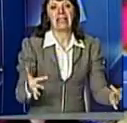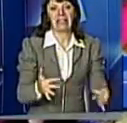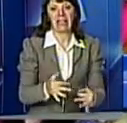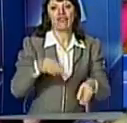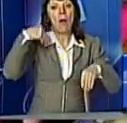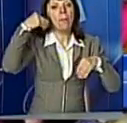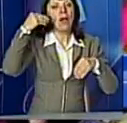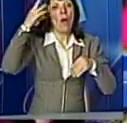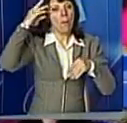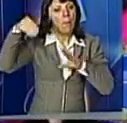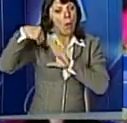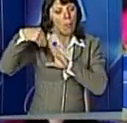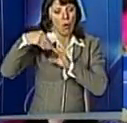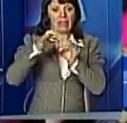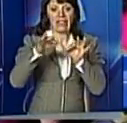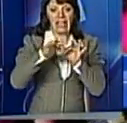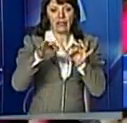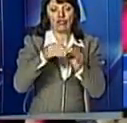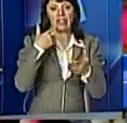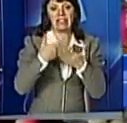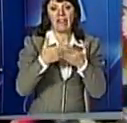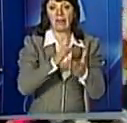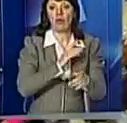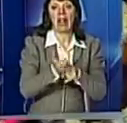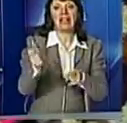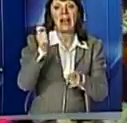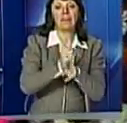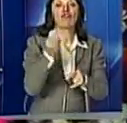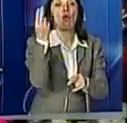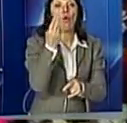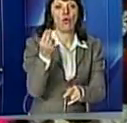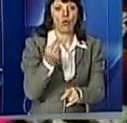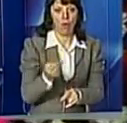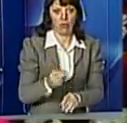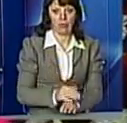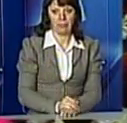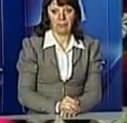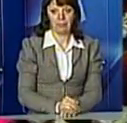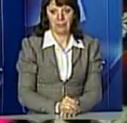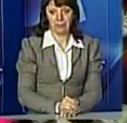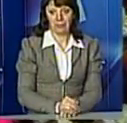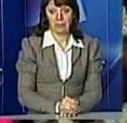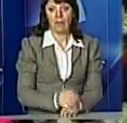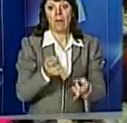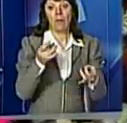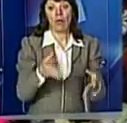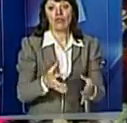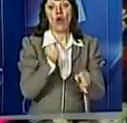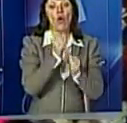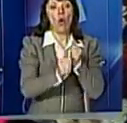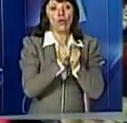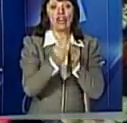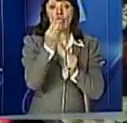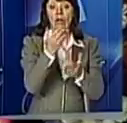бонбонів нениточок старалися щоб вона була найбільш такою кольоровою справі бо кожен колір має